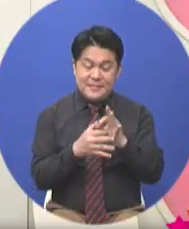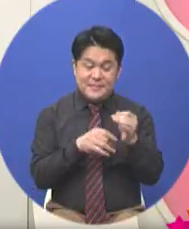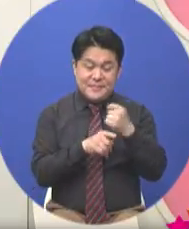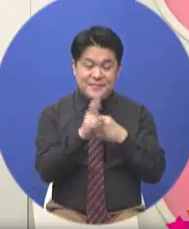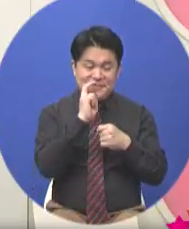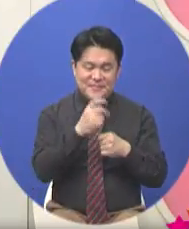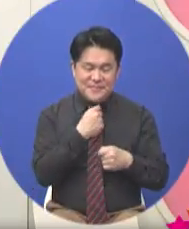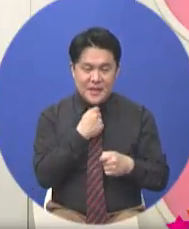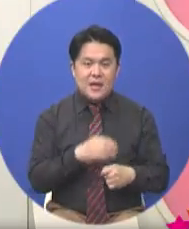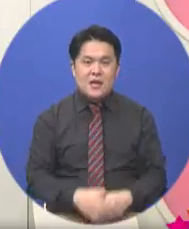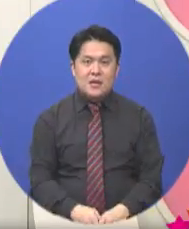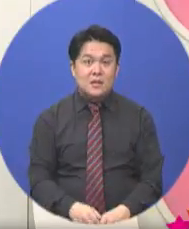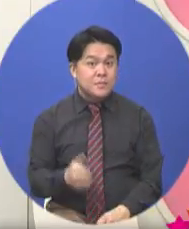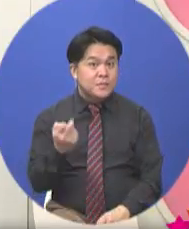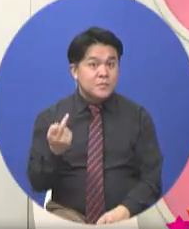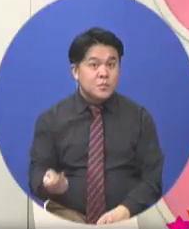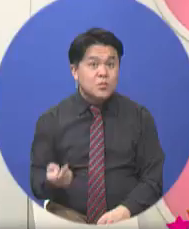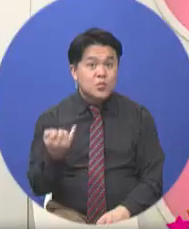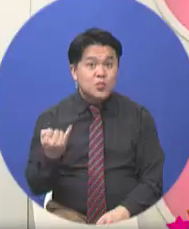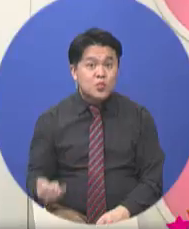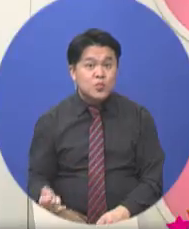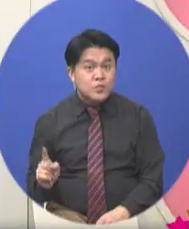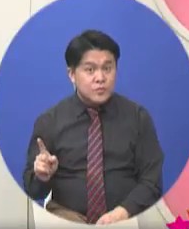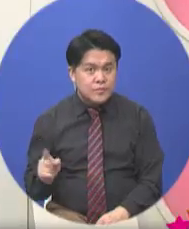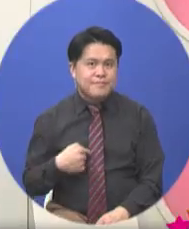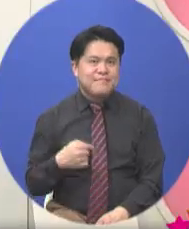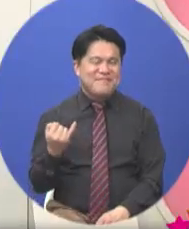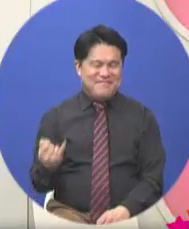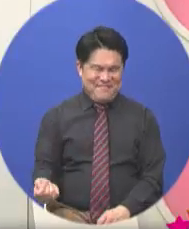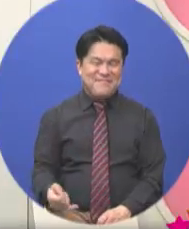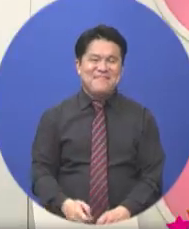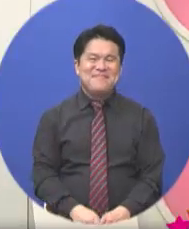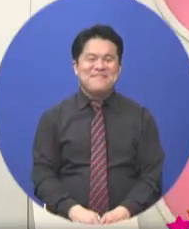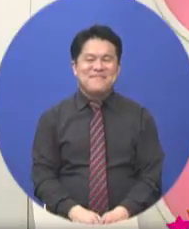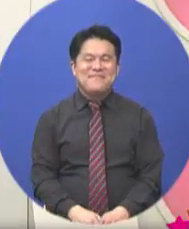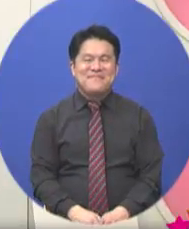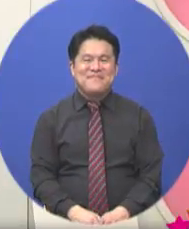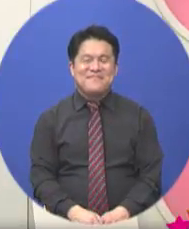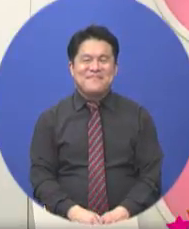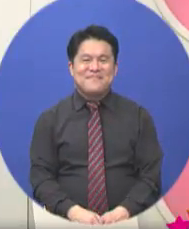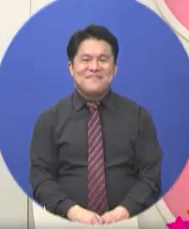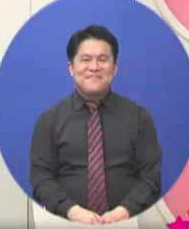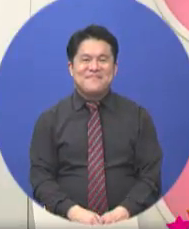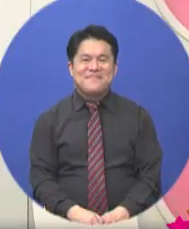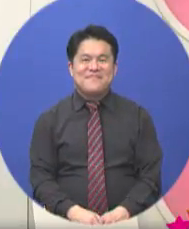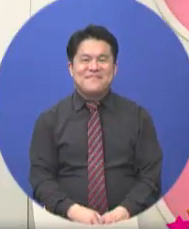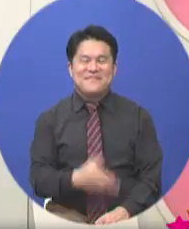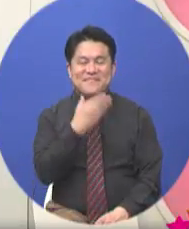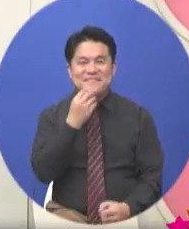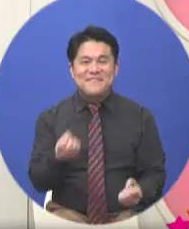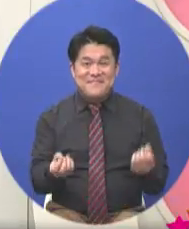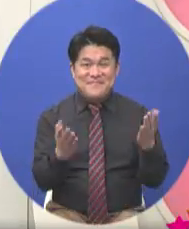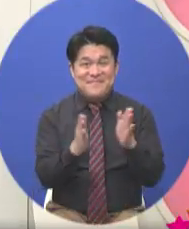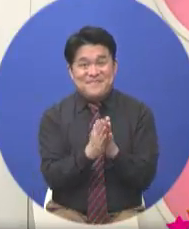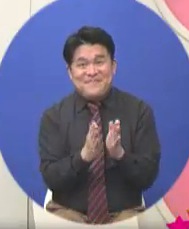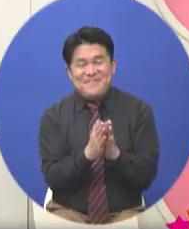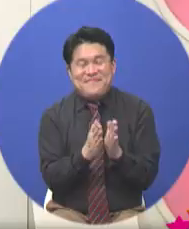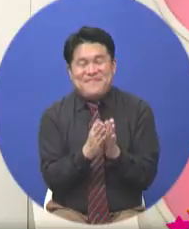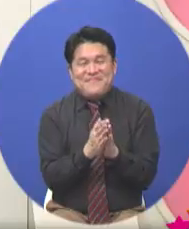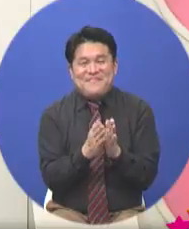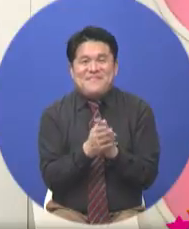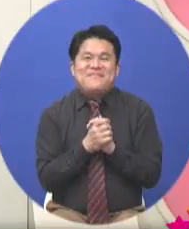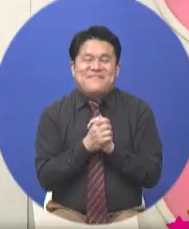부르려고요. 남동생, 여동생? 여동생요. 여동생요. 어머나 네. 너무 축하드립니다. 그래도